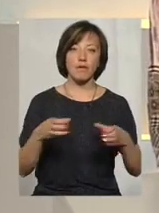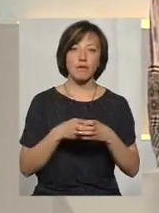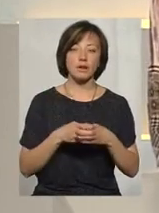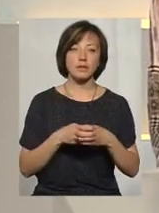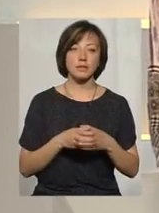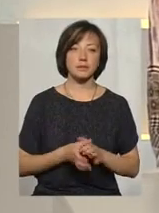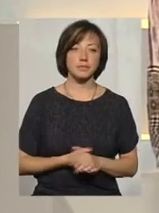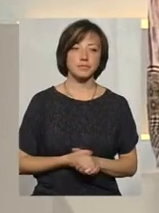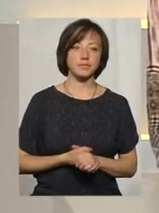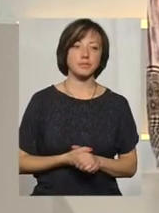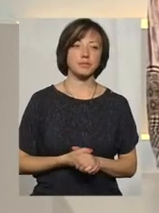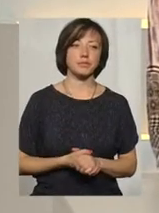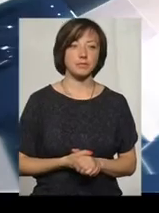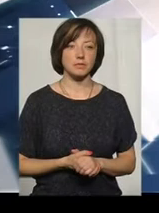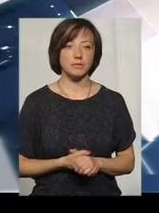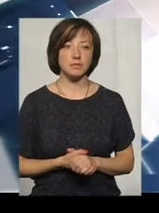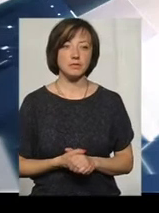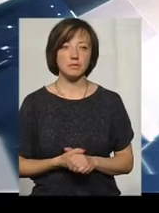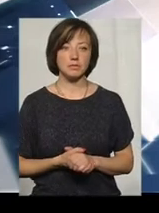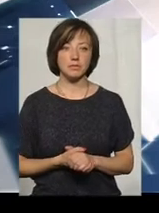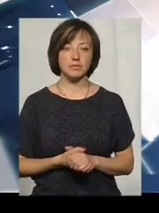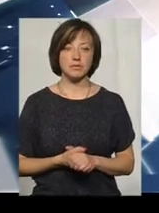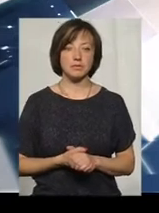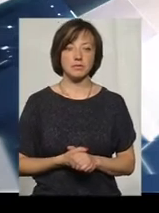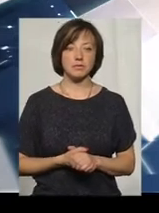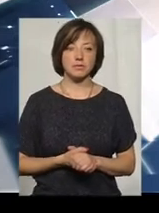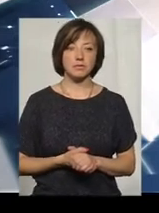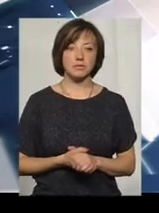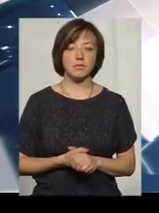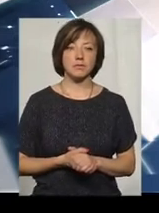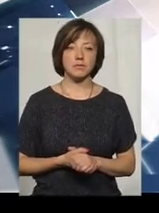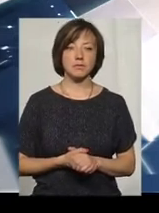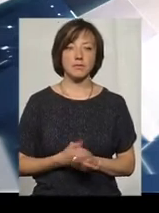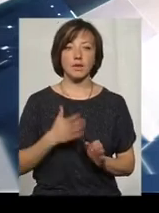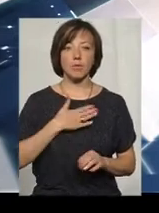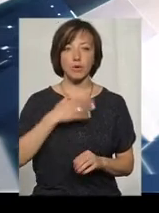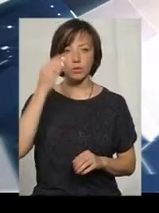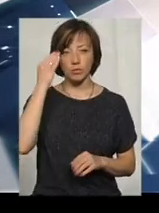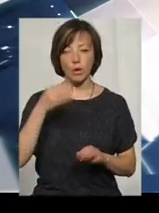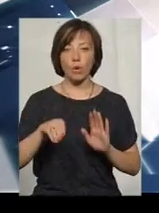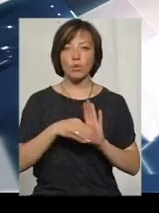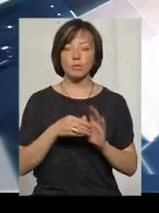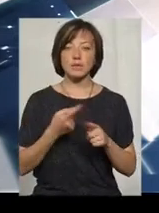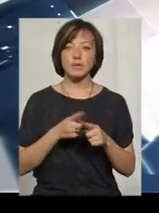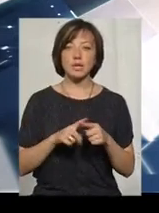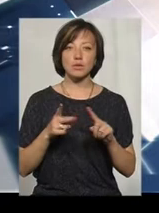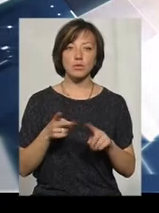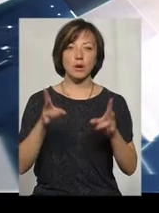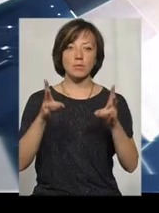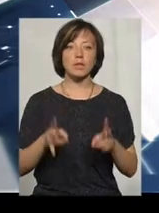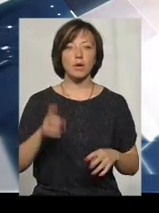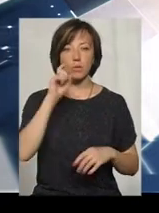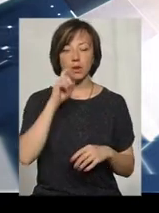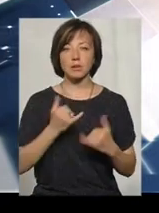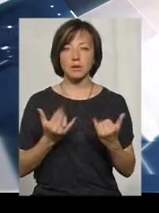з даної теми. Мою думку, що корупція – це, напевно, що друга біда України на